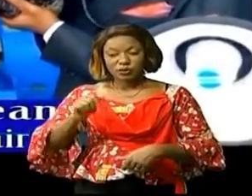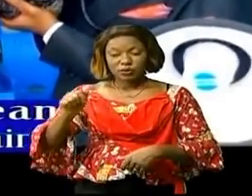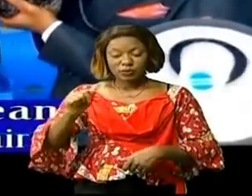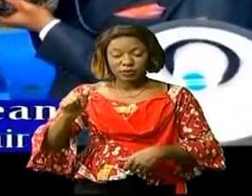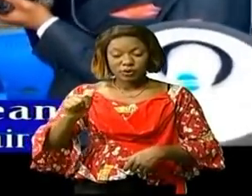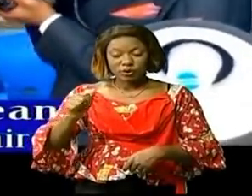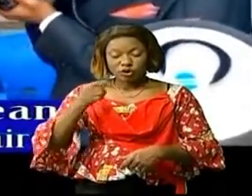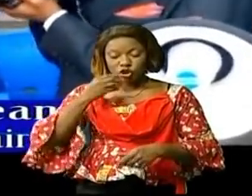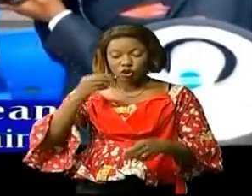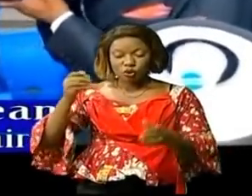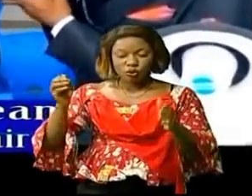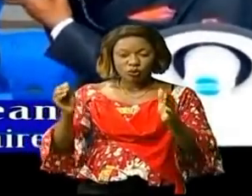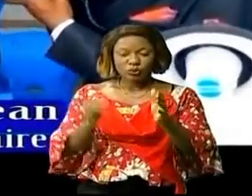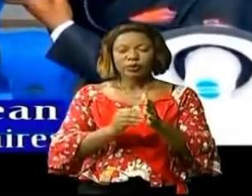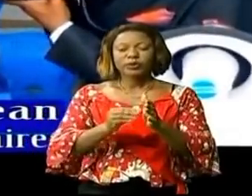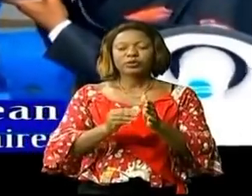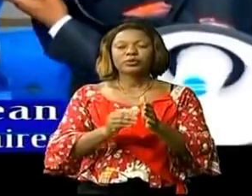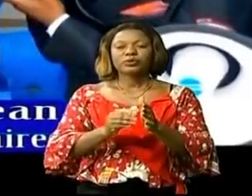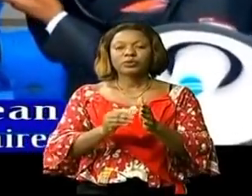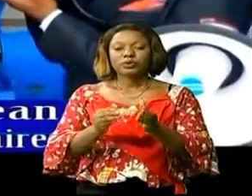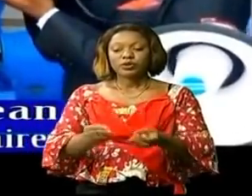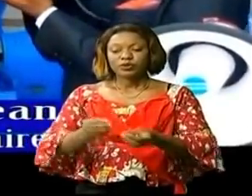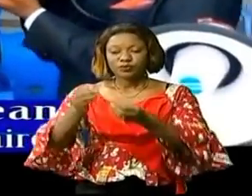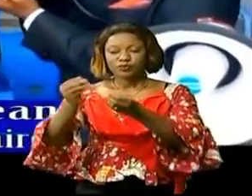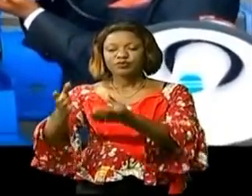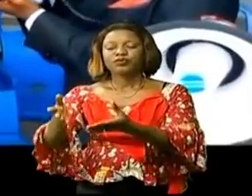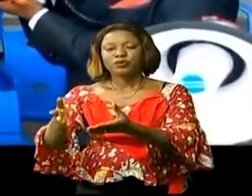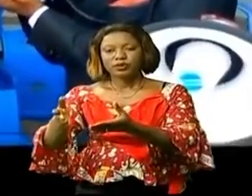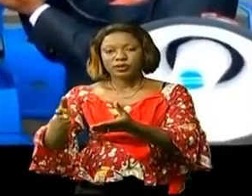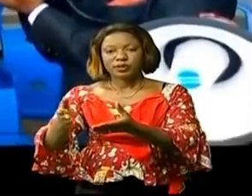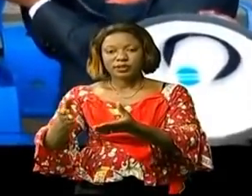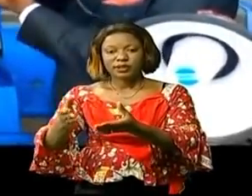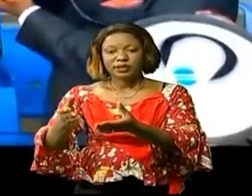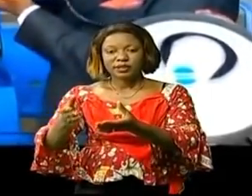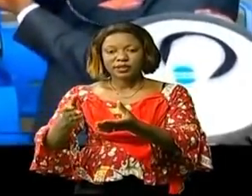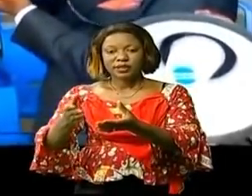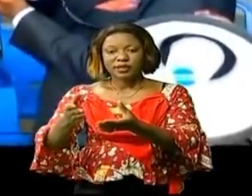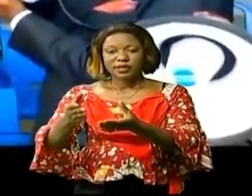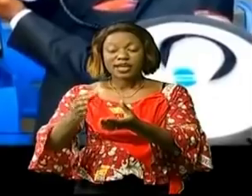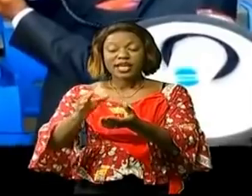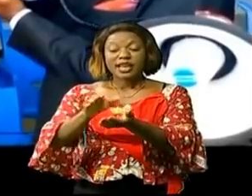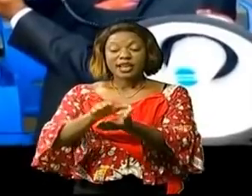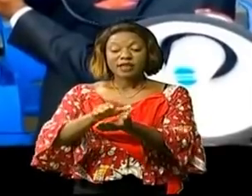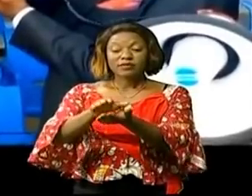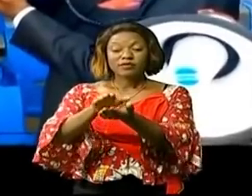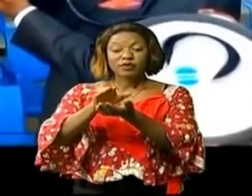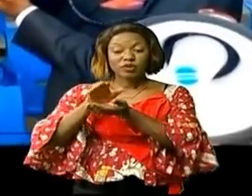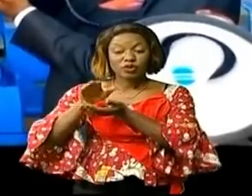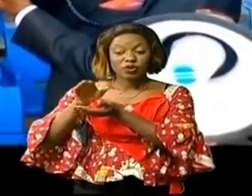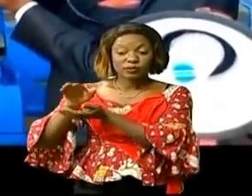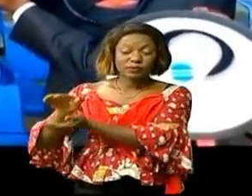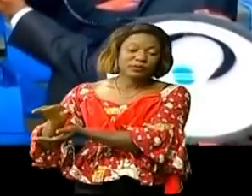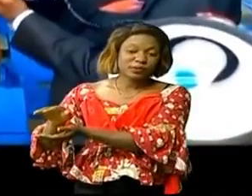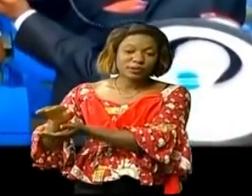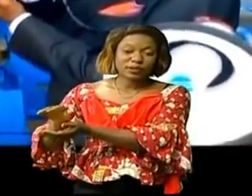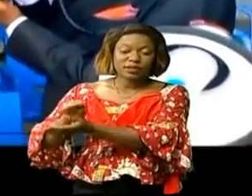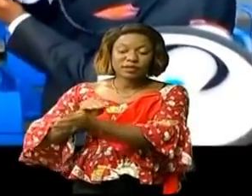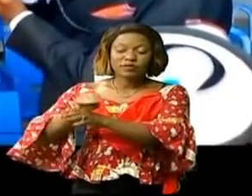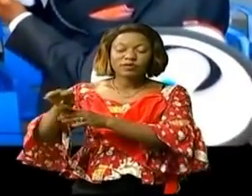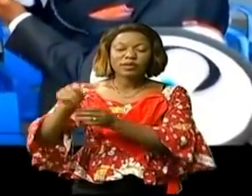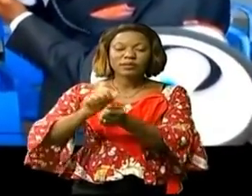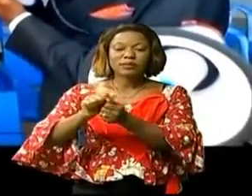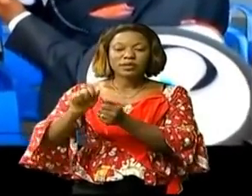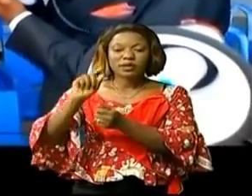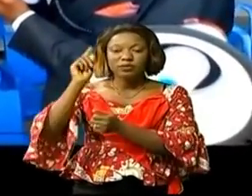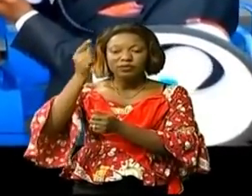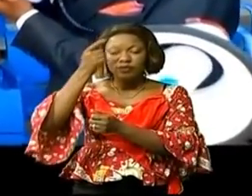obligation de pouvoir vous remettre l'enveloppe envoyée par le gouvernement provincial